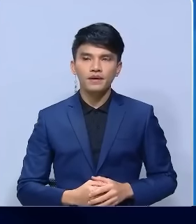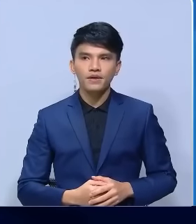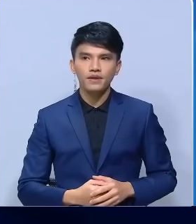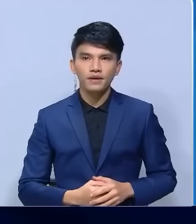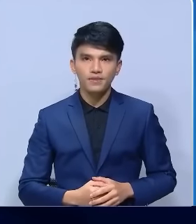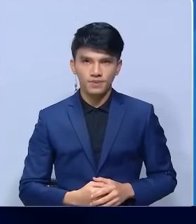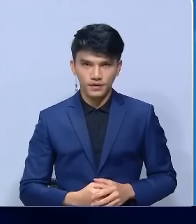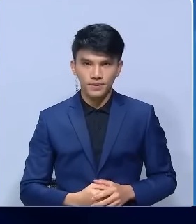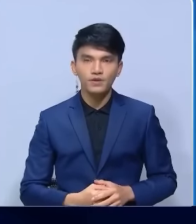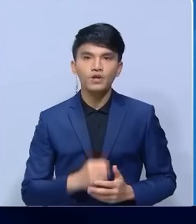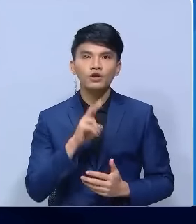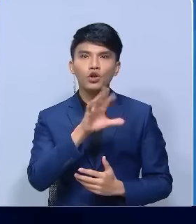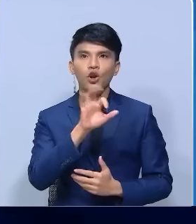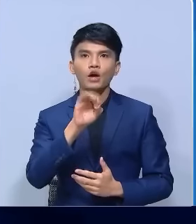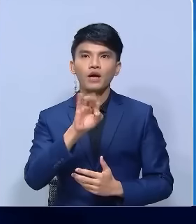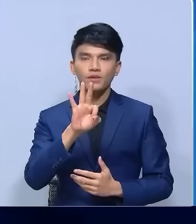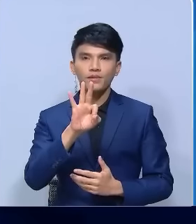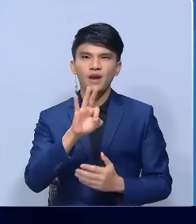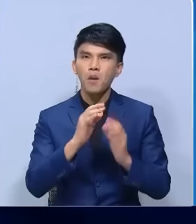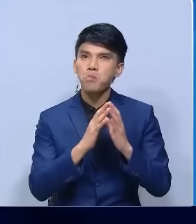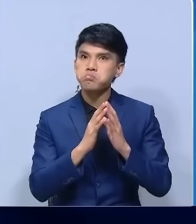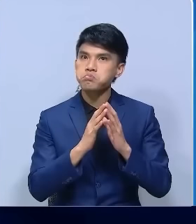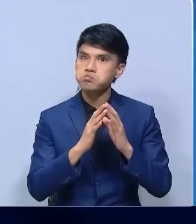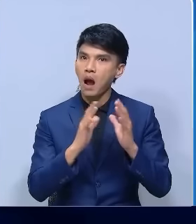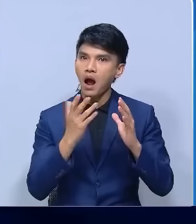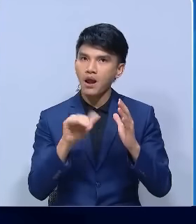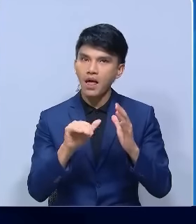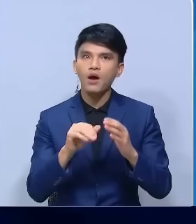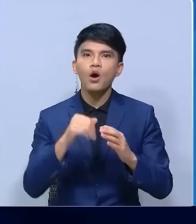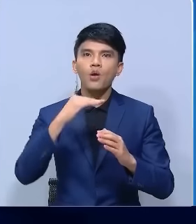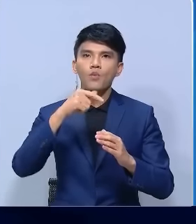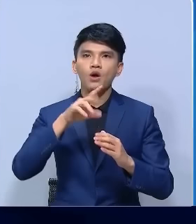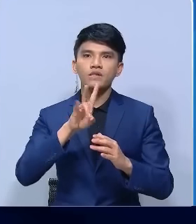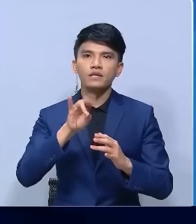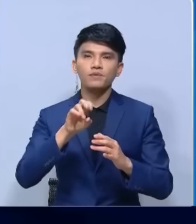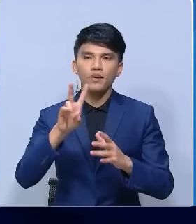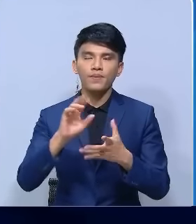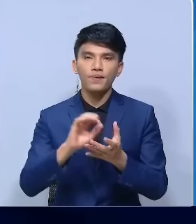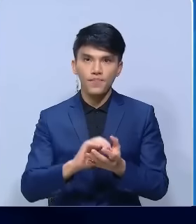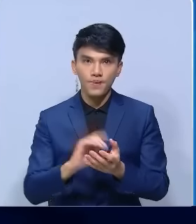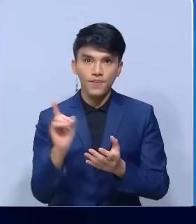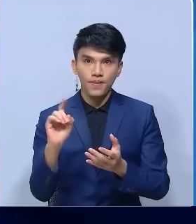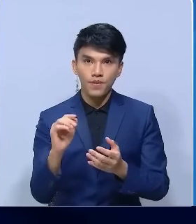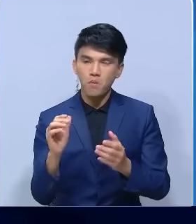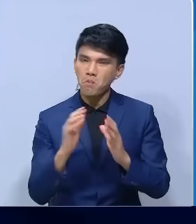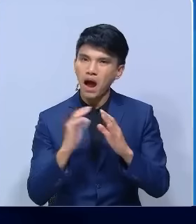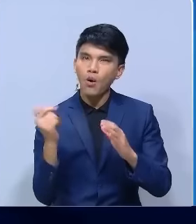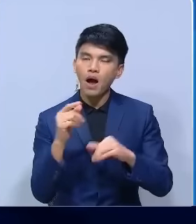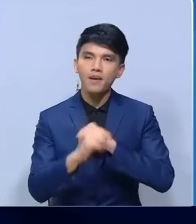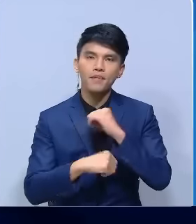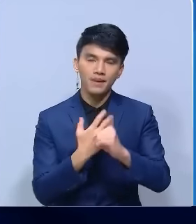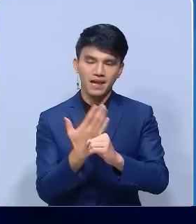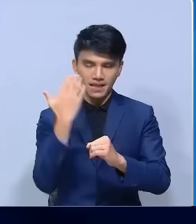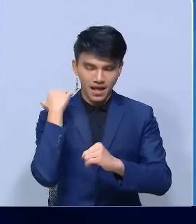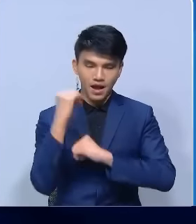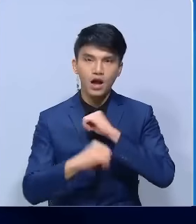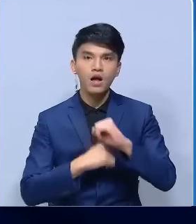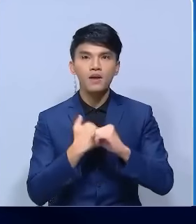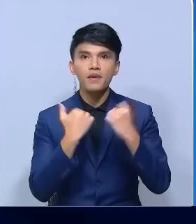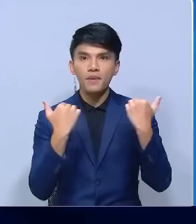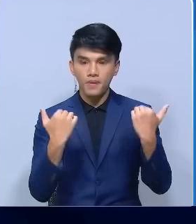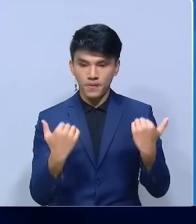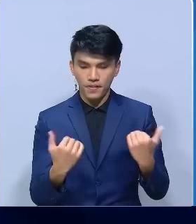วาปีเนี่ยอยู่ที่299ลูกเยอะอยู่นะส่วนที่พลพิสัย72ลูกค่ะแน่นอนค่ะว่าเยอะกว่าปีที่แล้วค่ะปีนี้เนี่ย